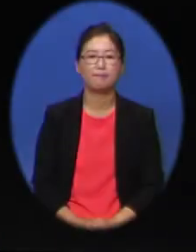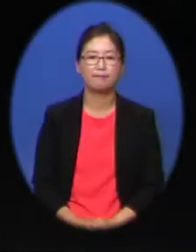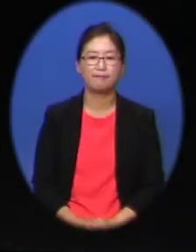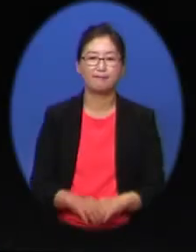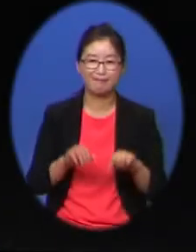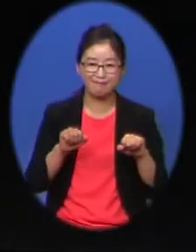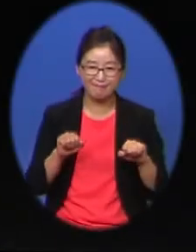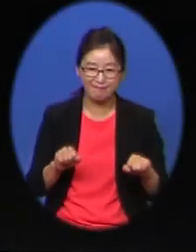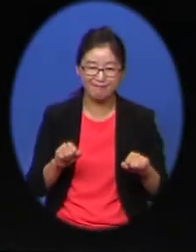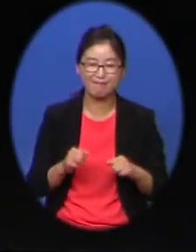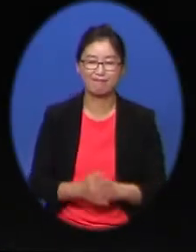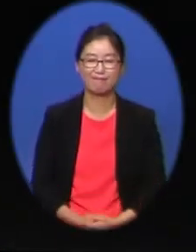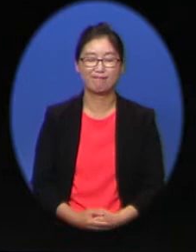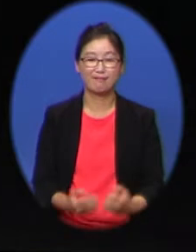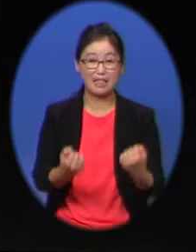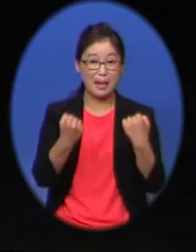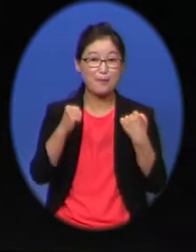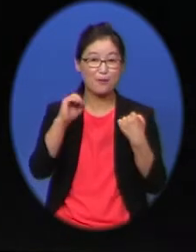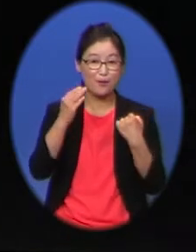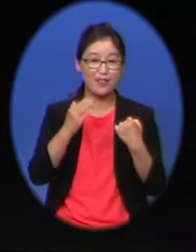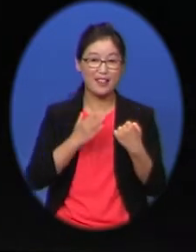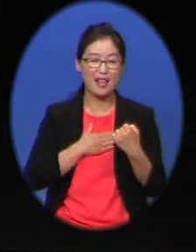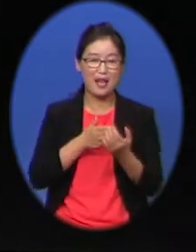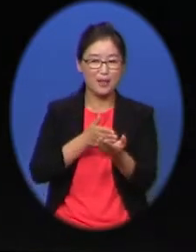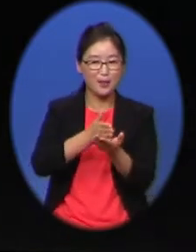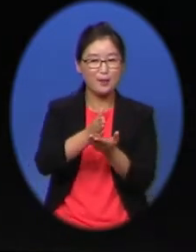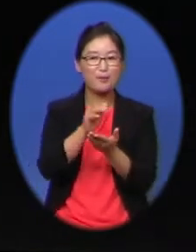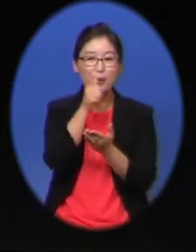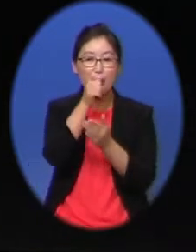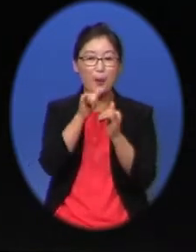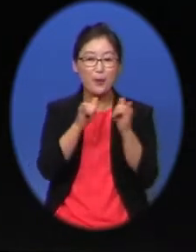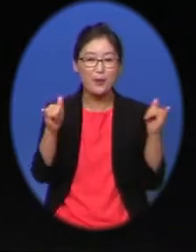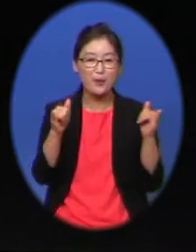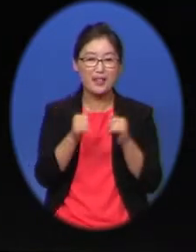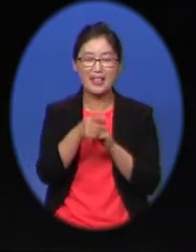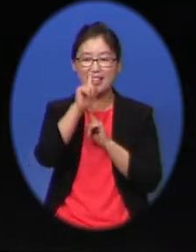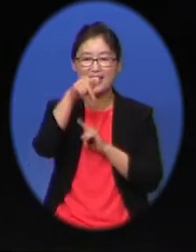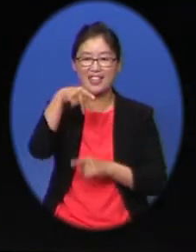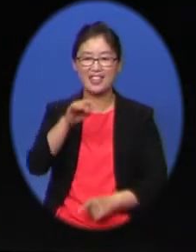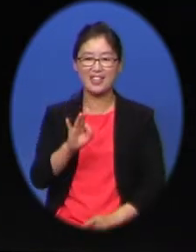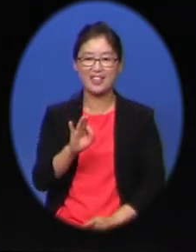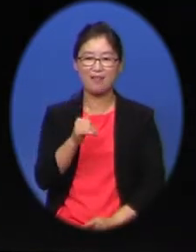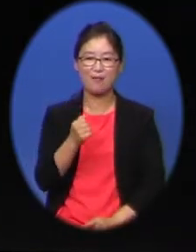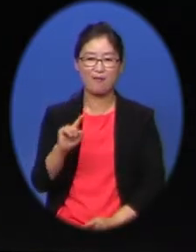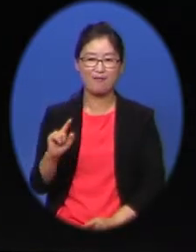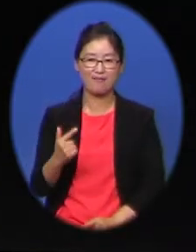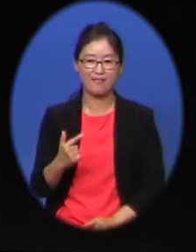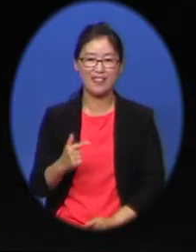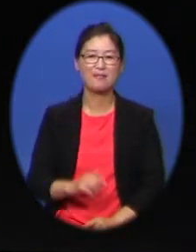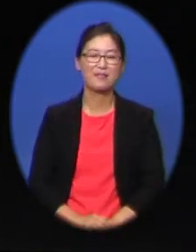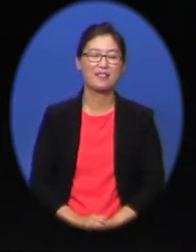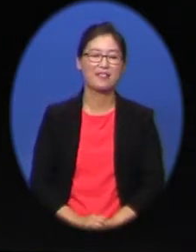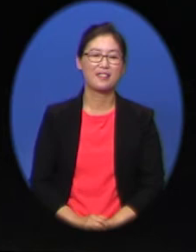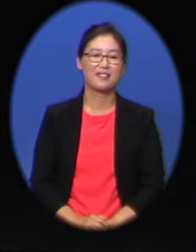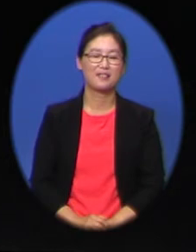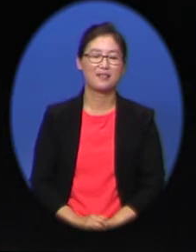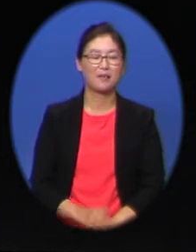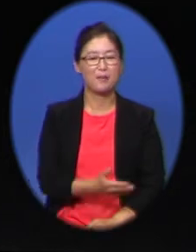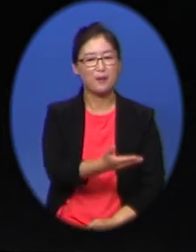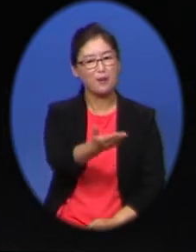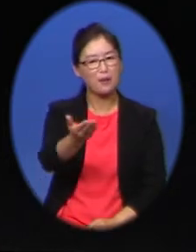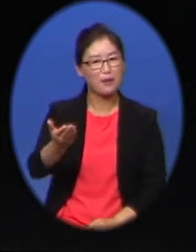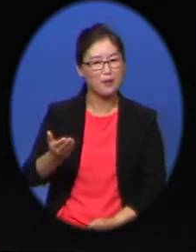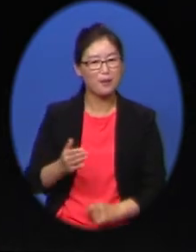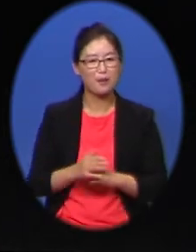안녕하십니까. 힘이 되는 나의 고문 변호사, 힘나고의 MC 이성환 변호사입니다. 오늘 시청자 여러분의